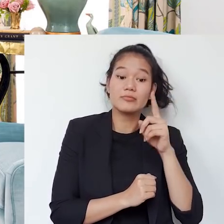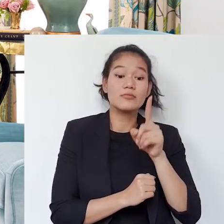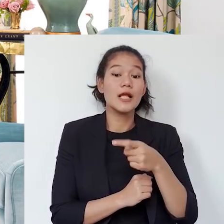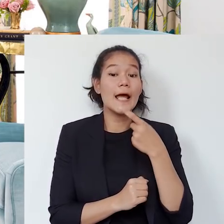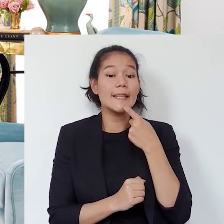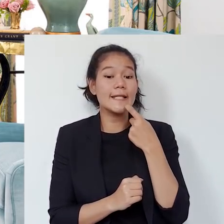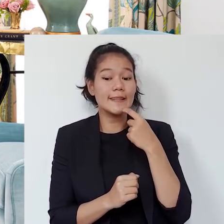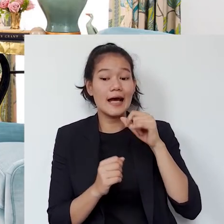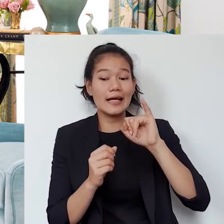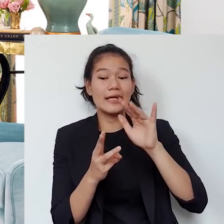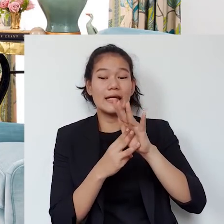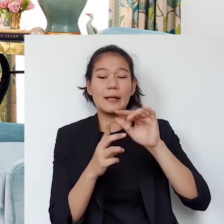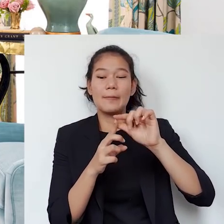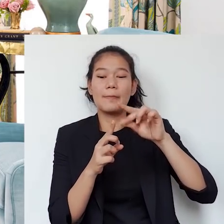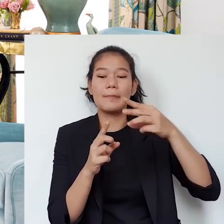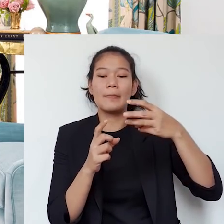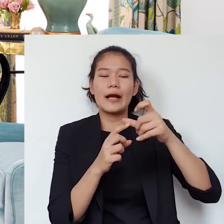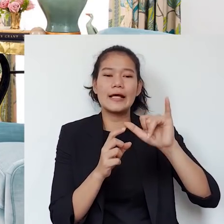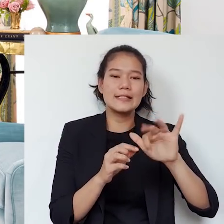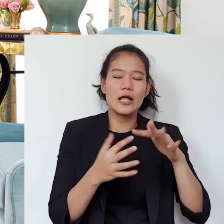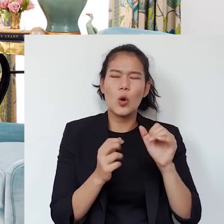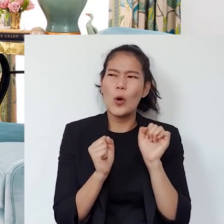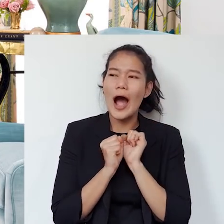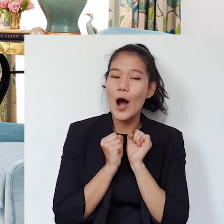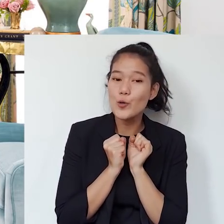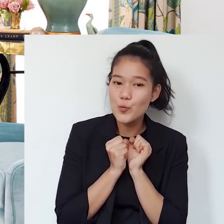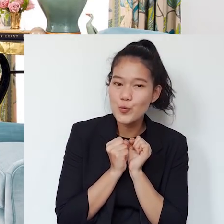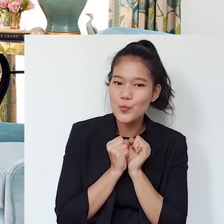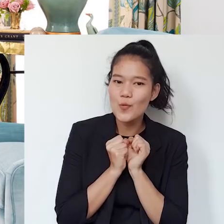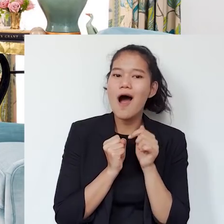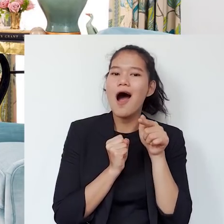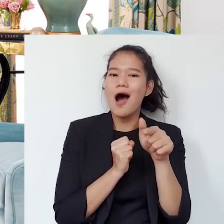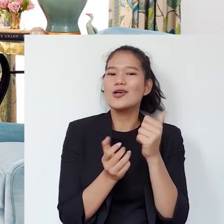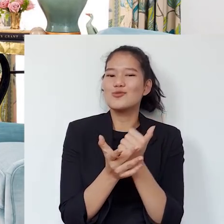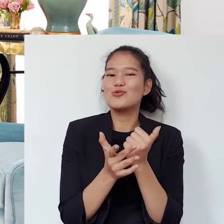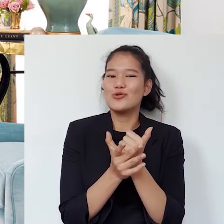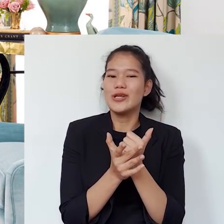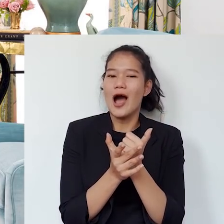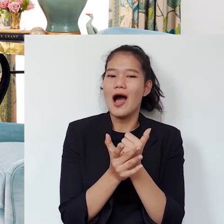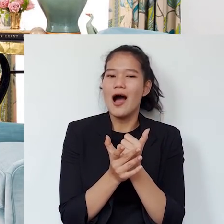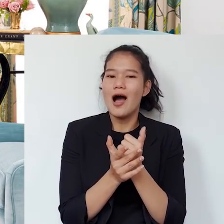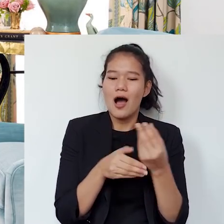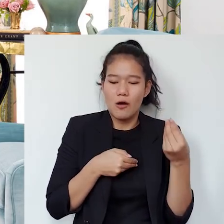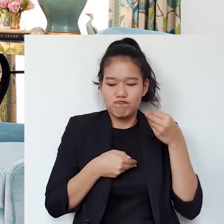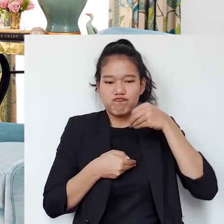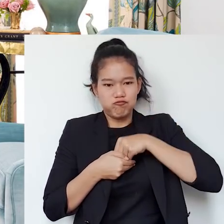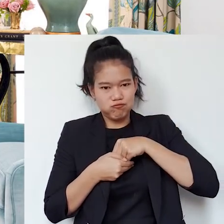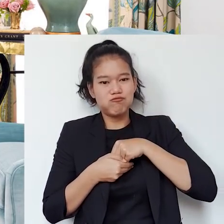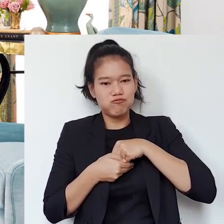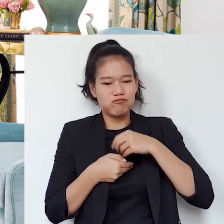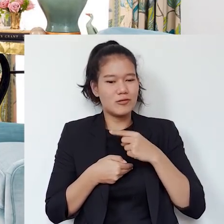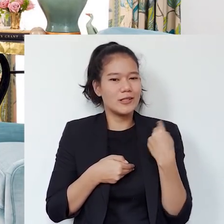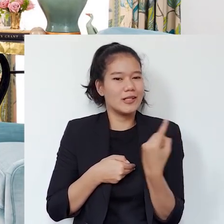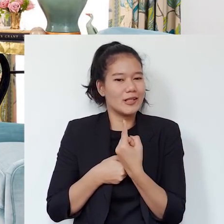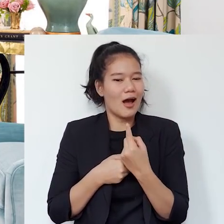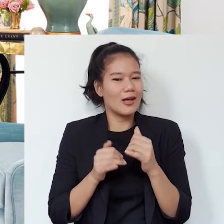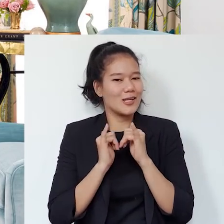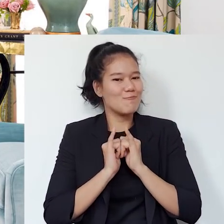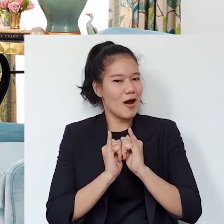impresi, kagum, ini juga ada merupakan salah satu unsur di dalam kita